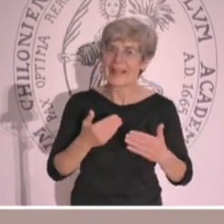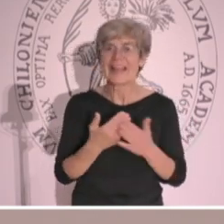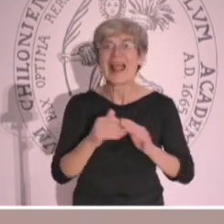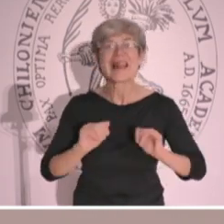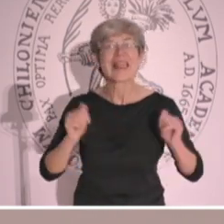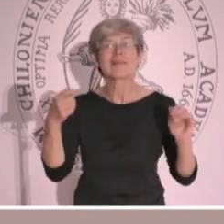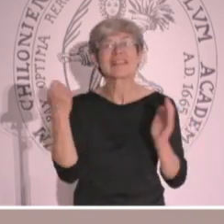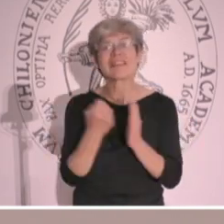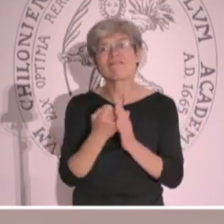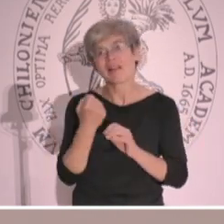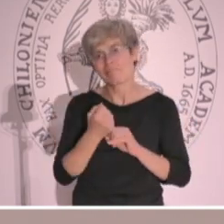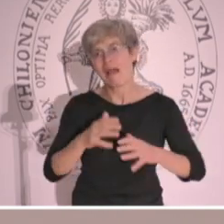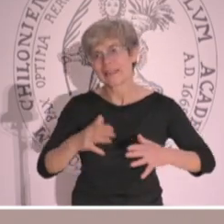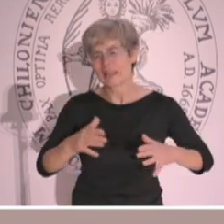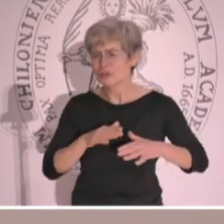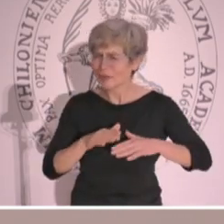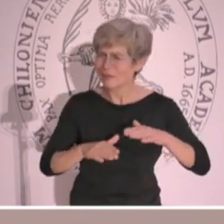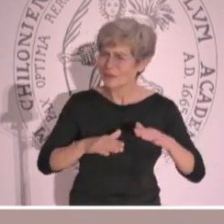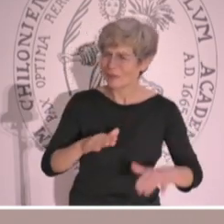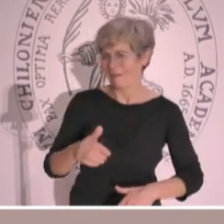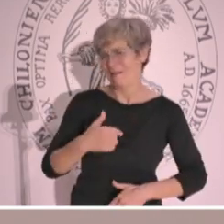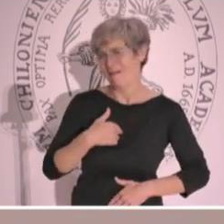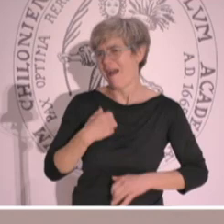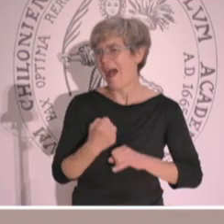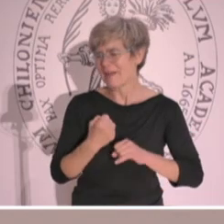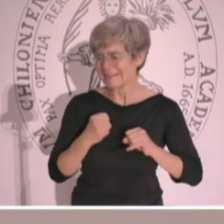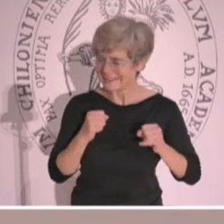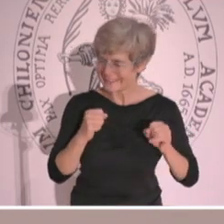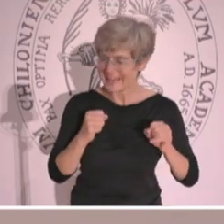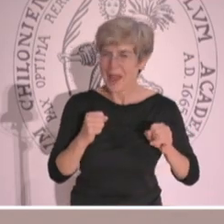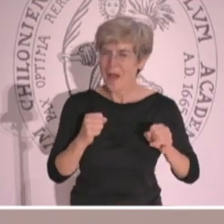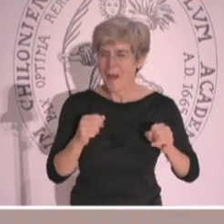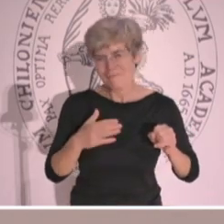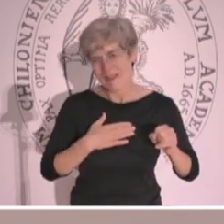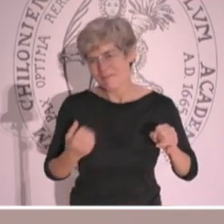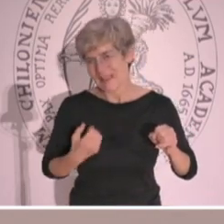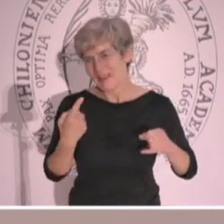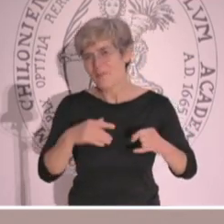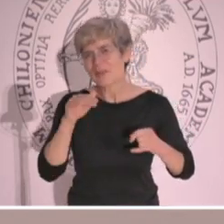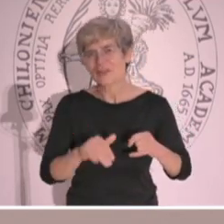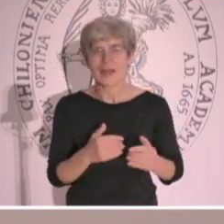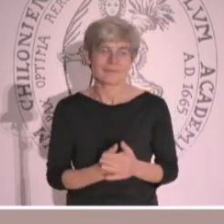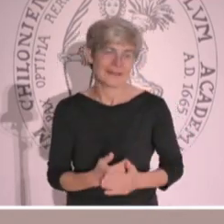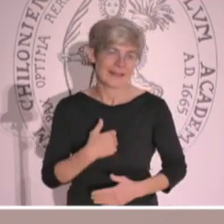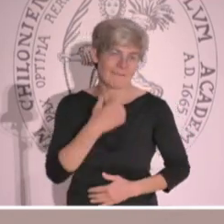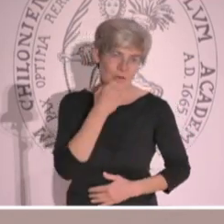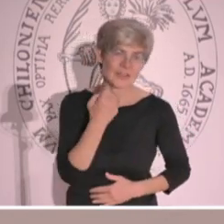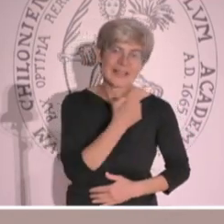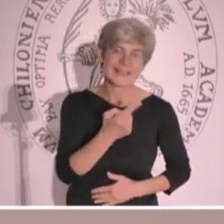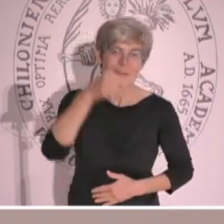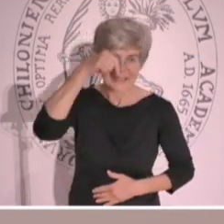Daran arbeite ich mit großer Begeisterung. Und ich wünsche mir von Ihnen, dass Sie sich hier in Kiel ja, gut ankommen, dass